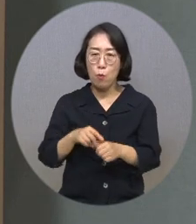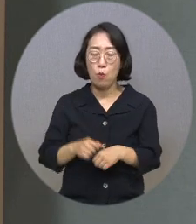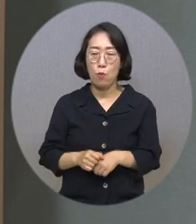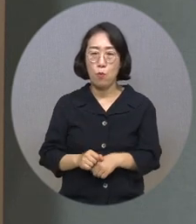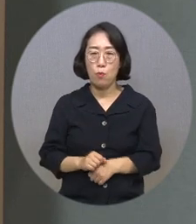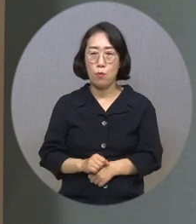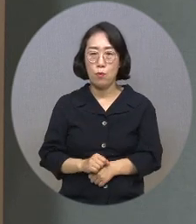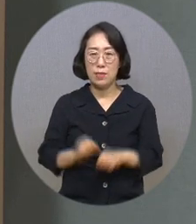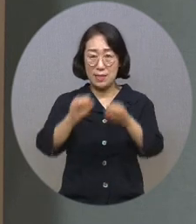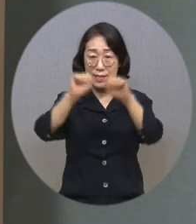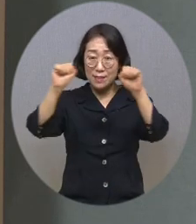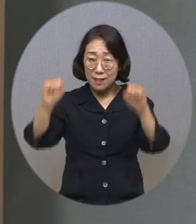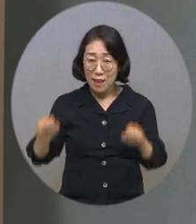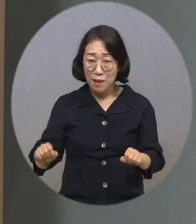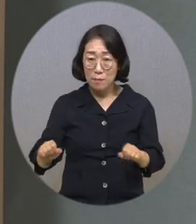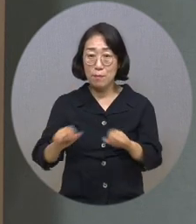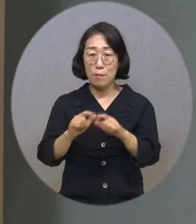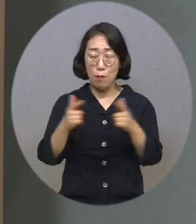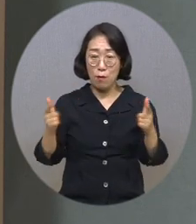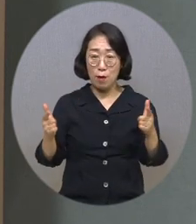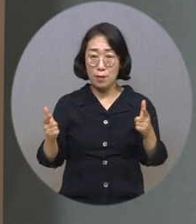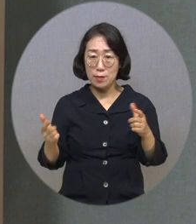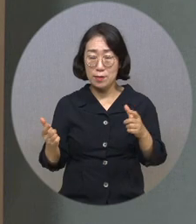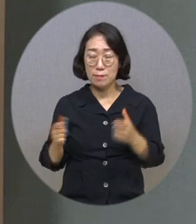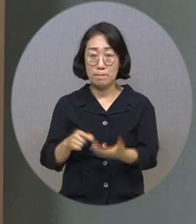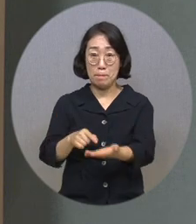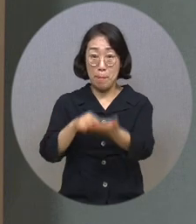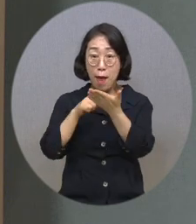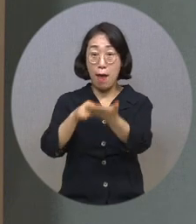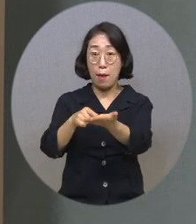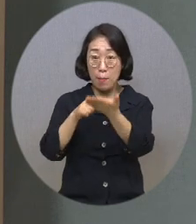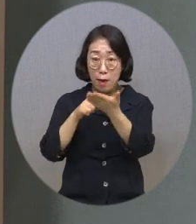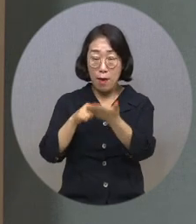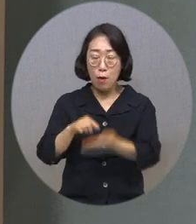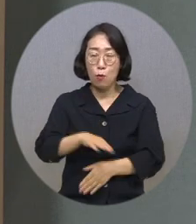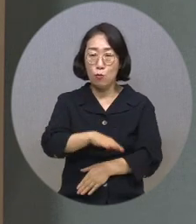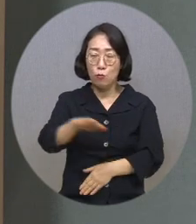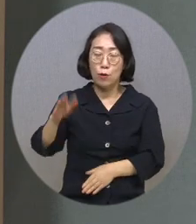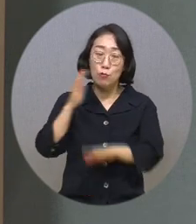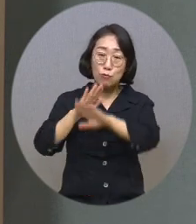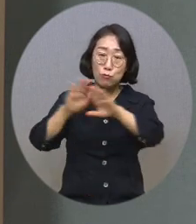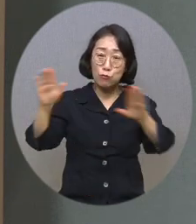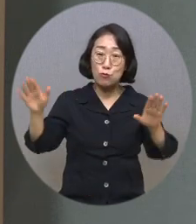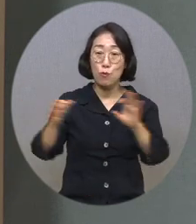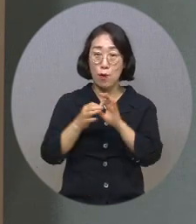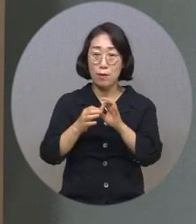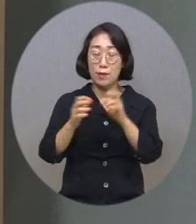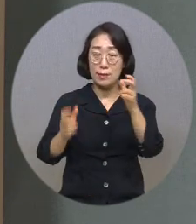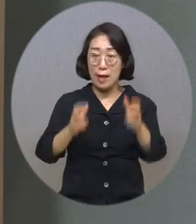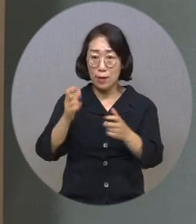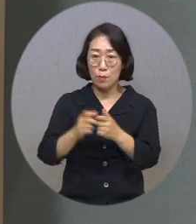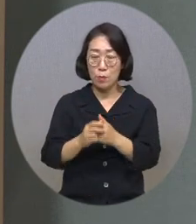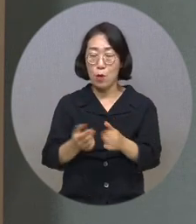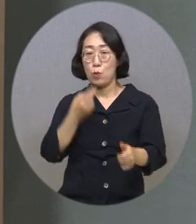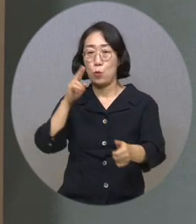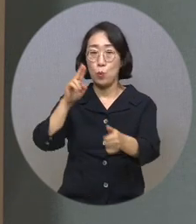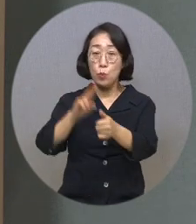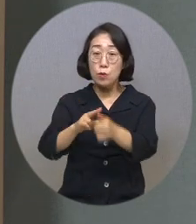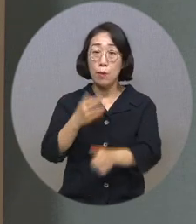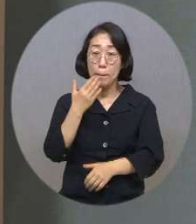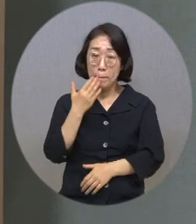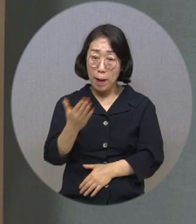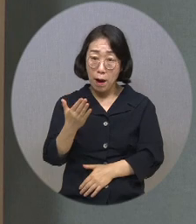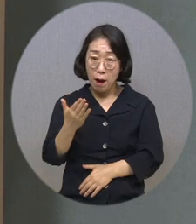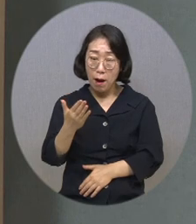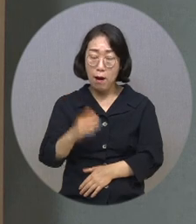이제 탑재돼서 우리에게 새로운 우주 산업에 도전할 수 있는 그런 계기가